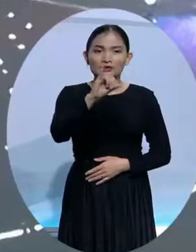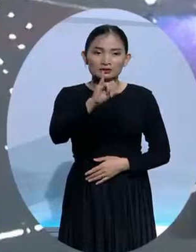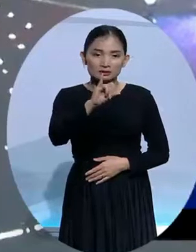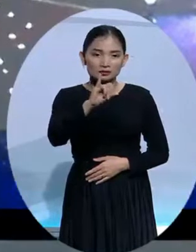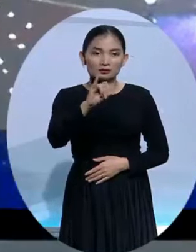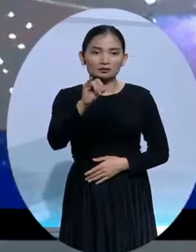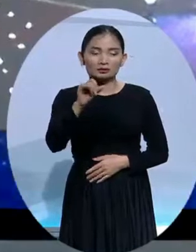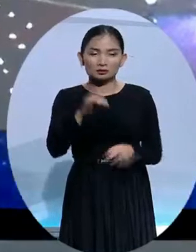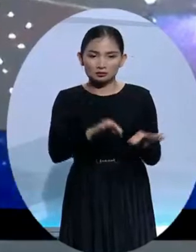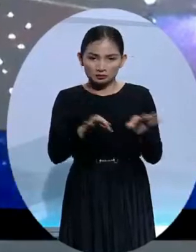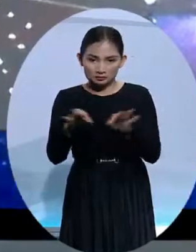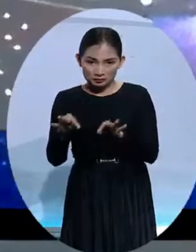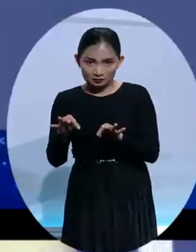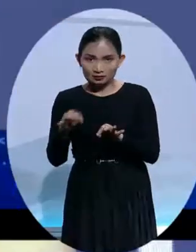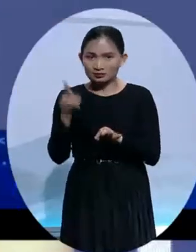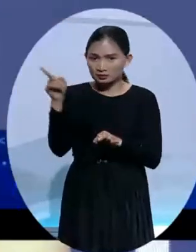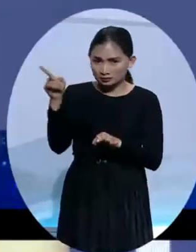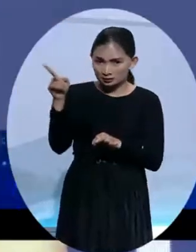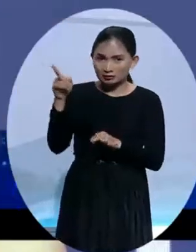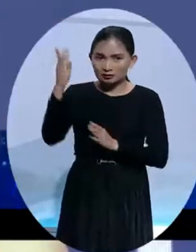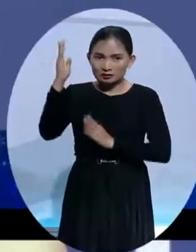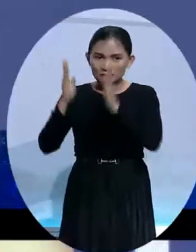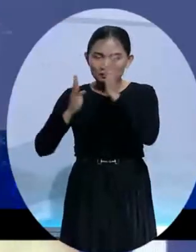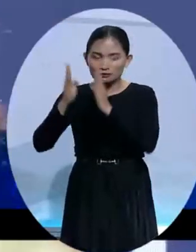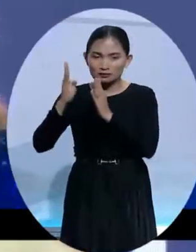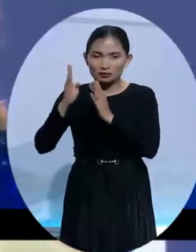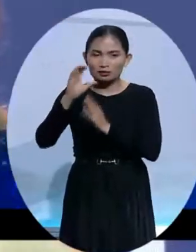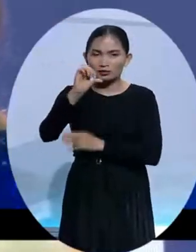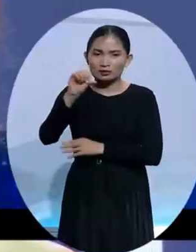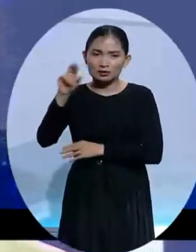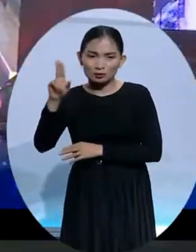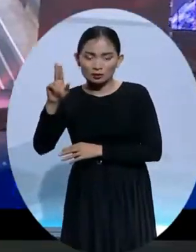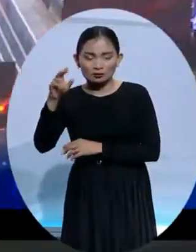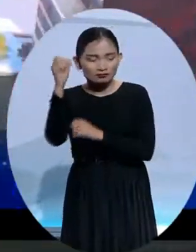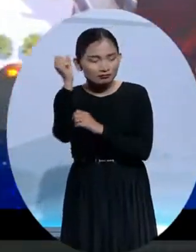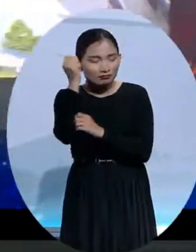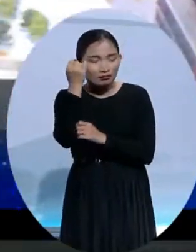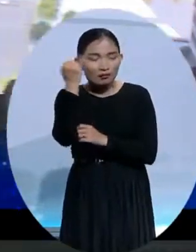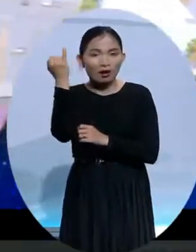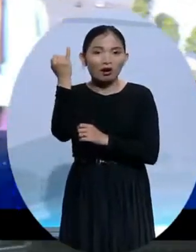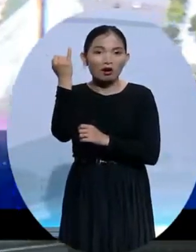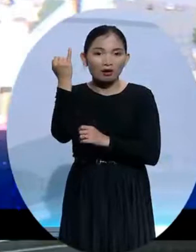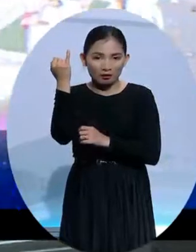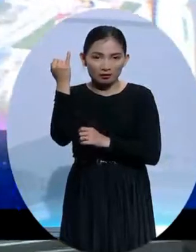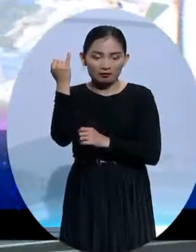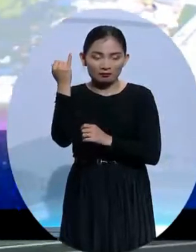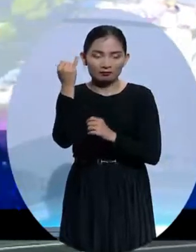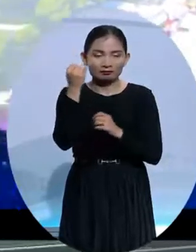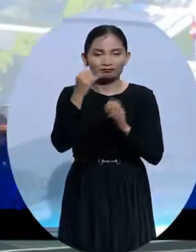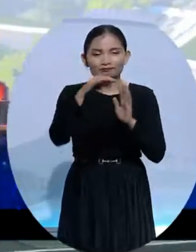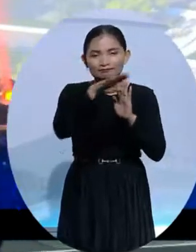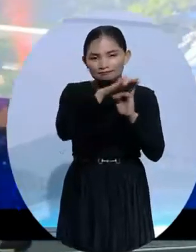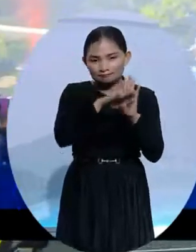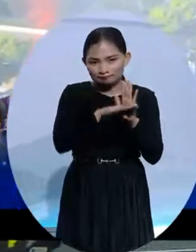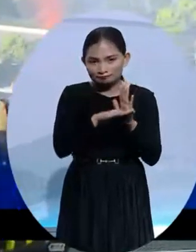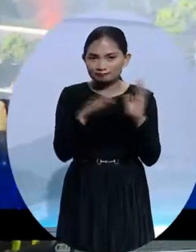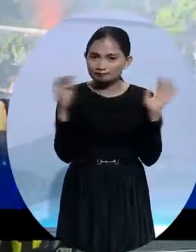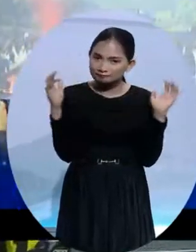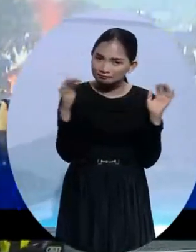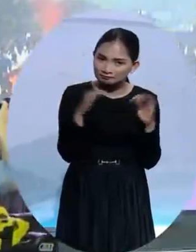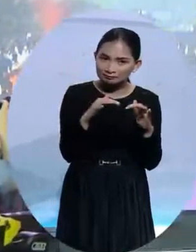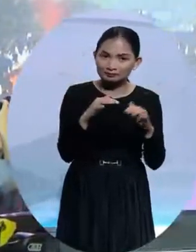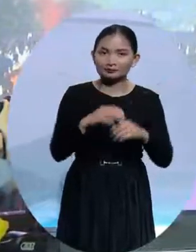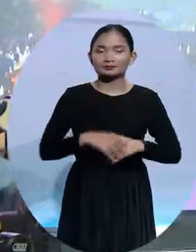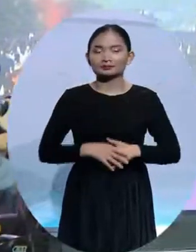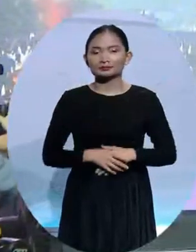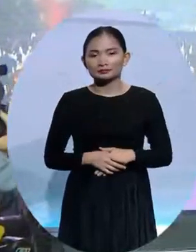kiến của Seoul nhằm công bố việc thành phố mở cửa du lịch trở lại và giới thiệu đến người dân thành phố Hồ Chí Minh những nét thu hút của một thành phố